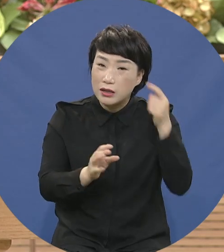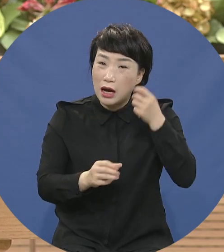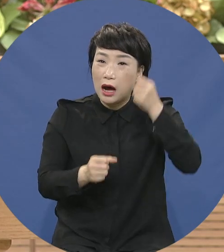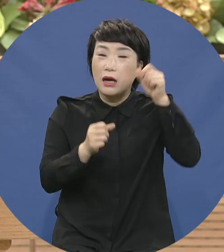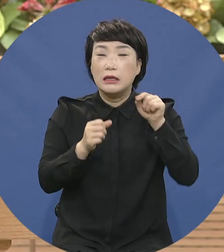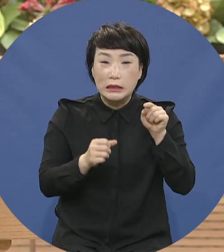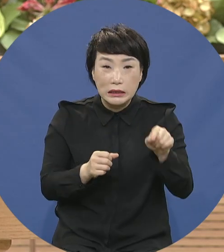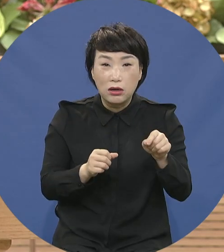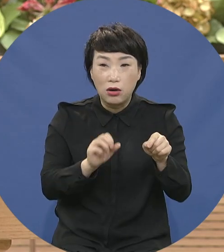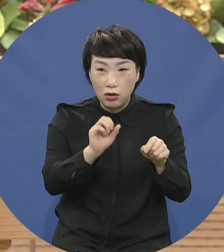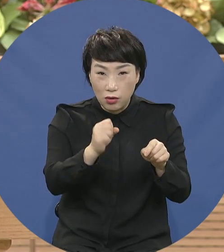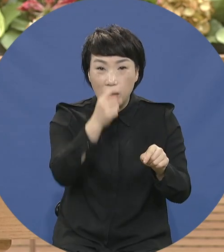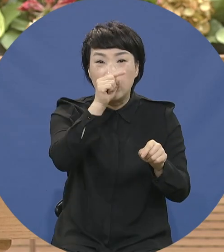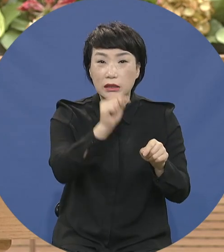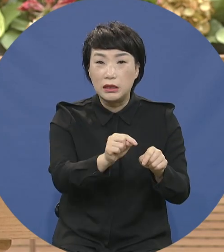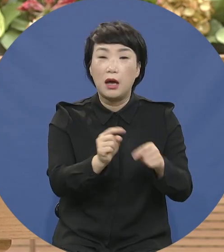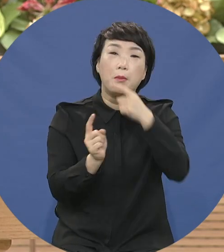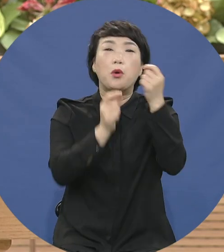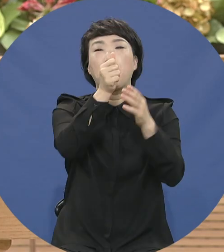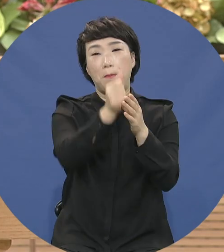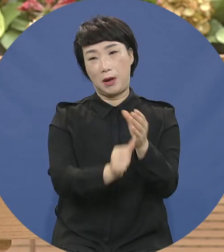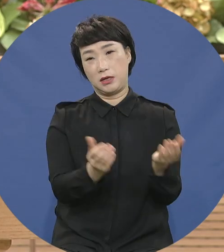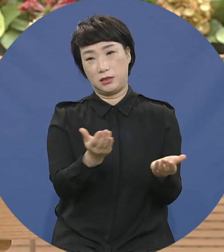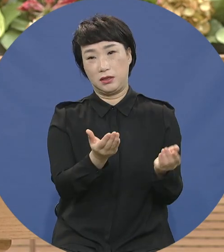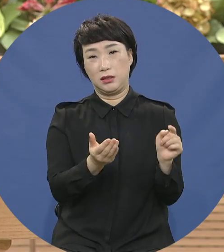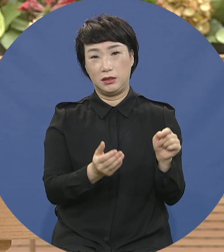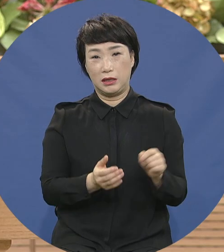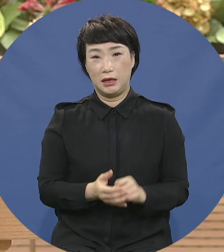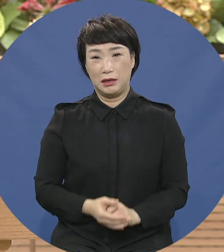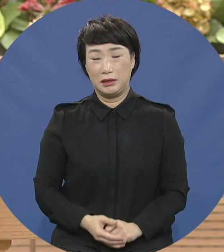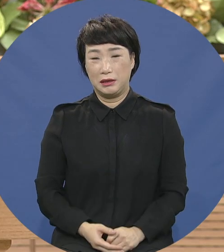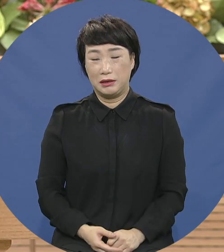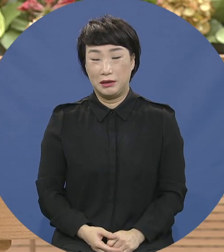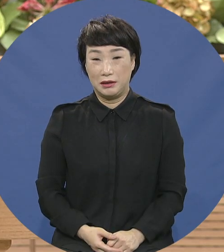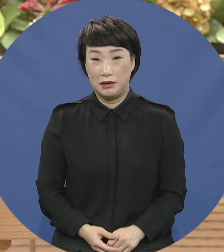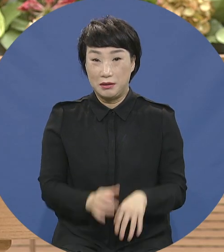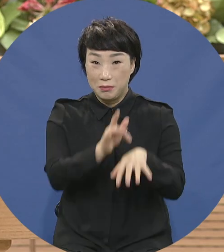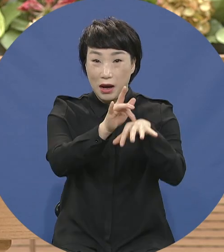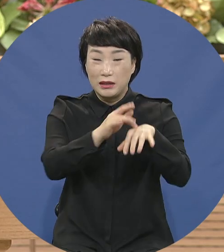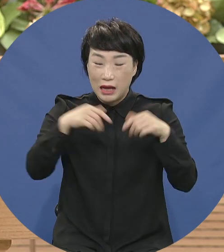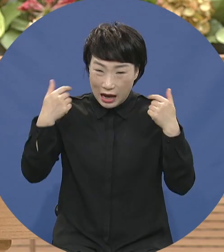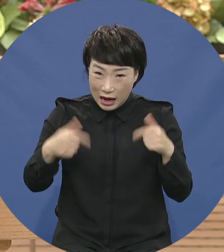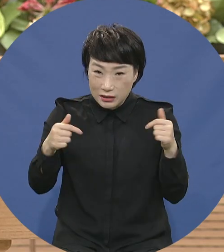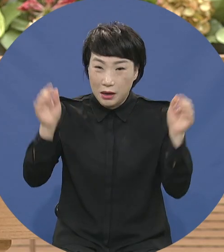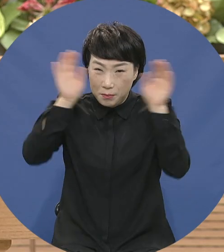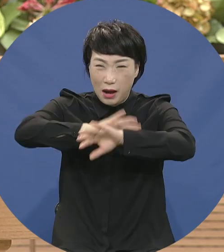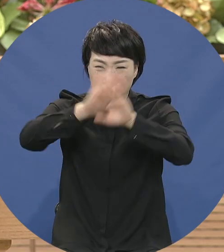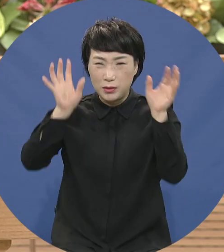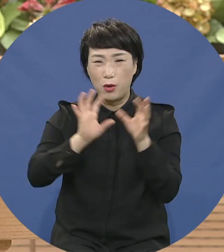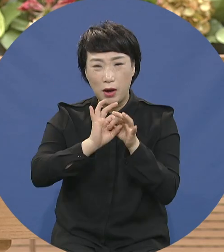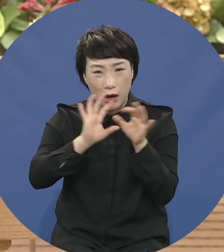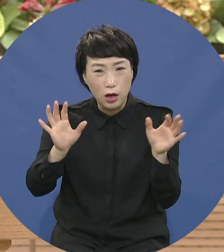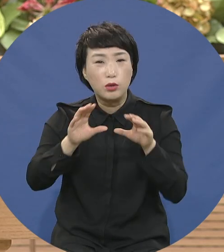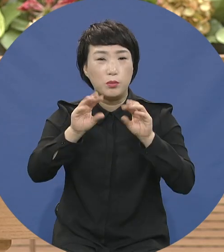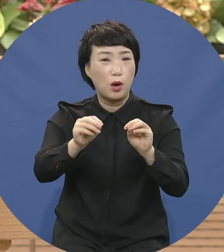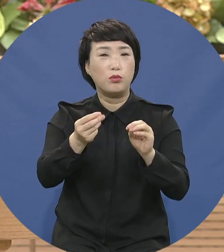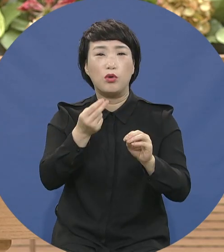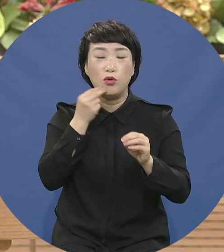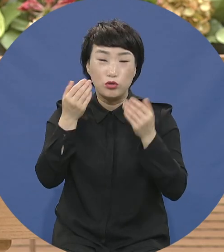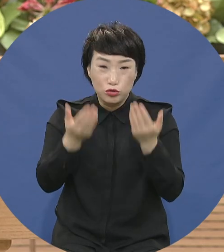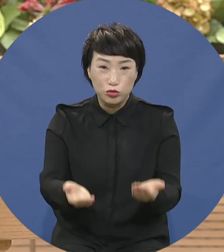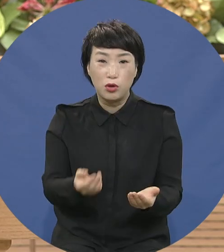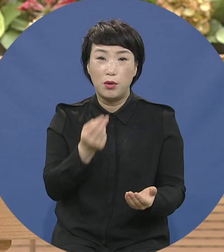사건이라는 자체가 벌써 미혹당하고 있는 것입니다. 마귀는 밤낮 쉬지 않습니다.